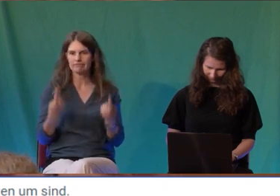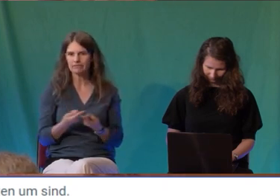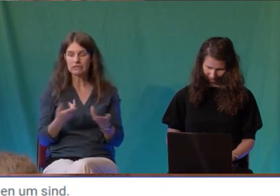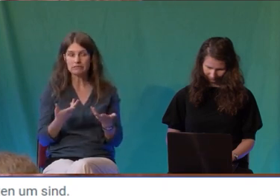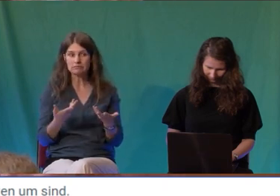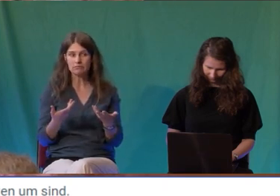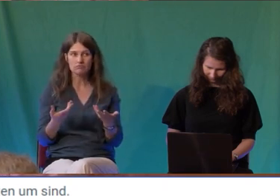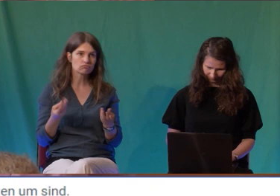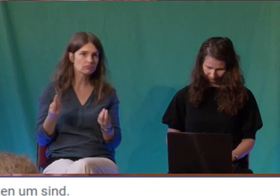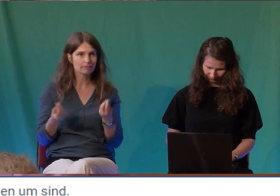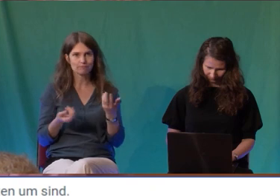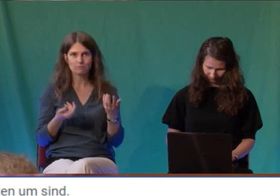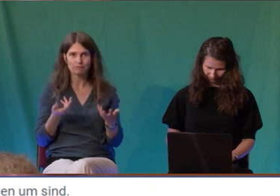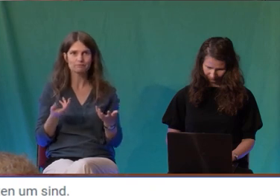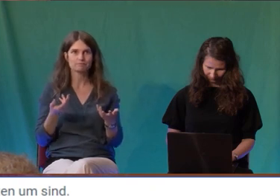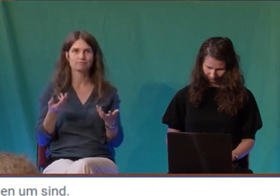die